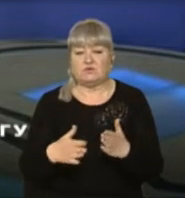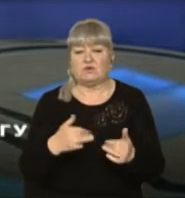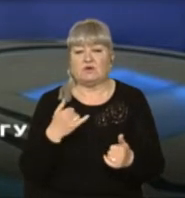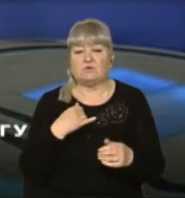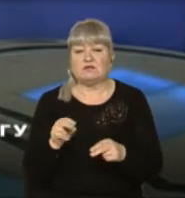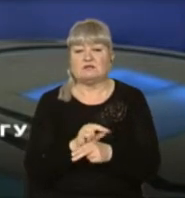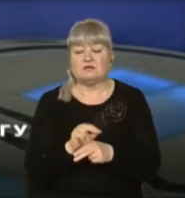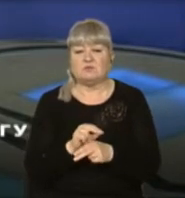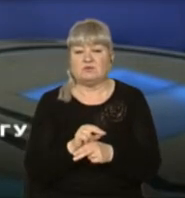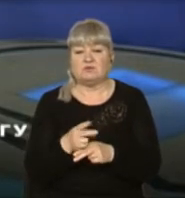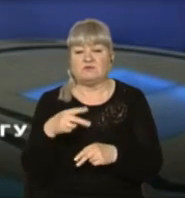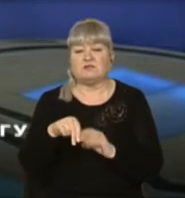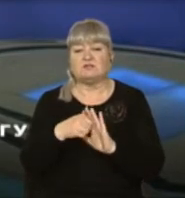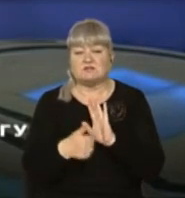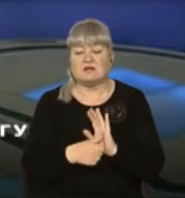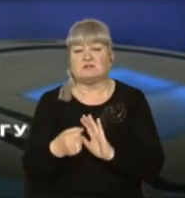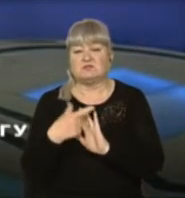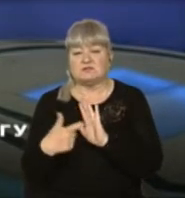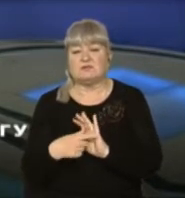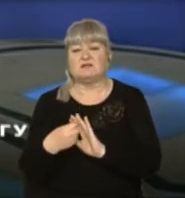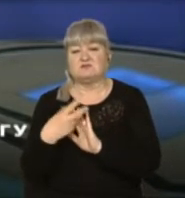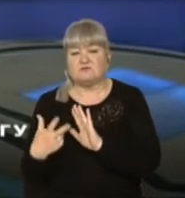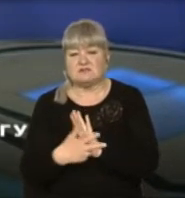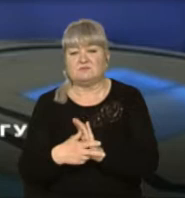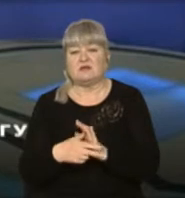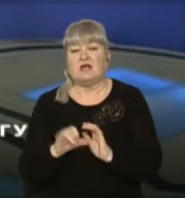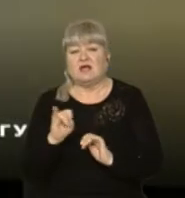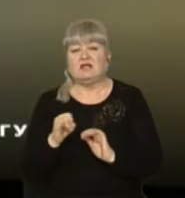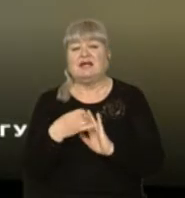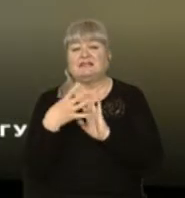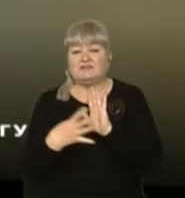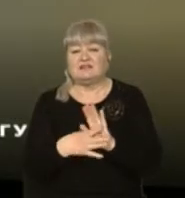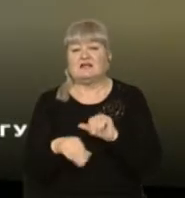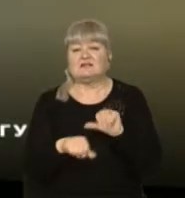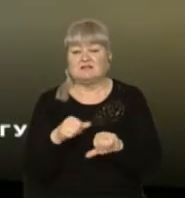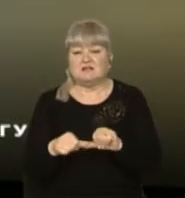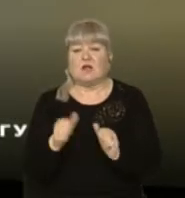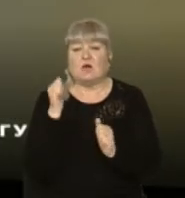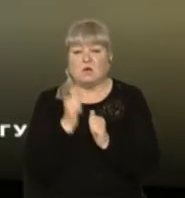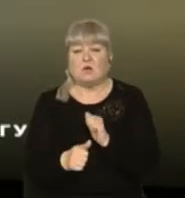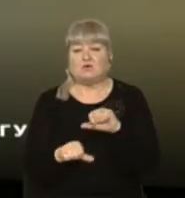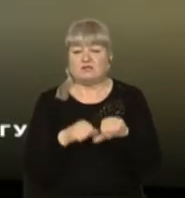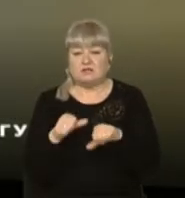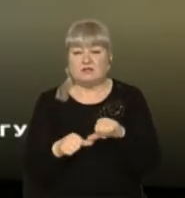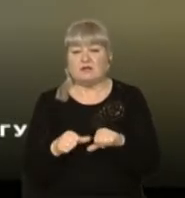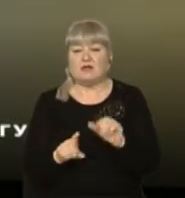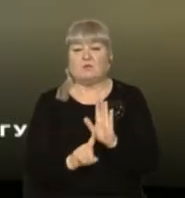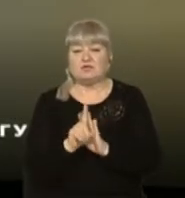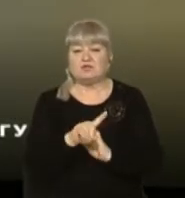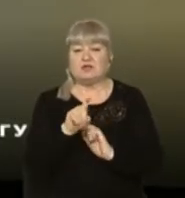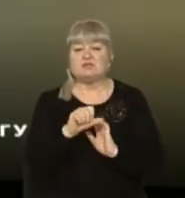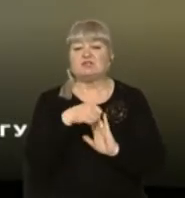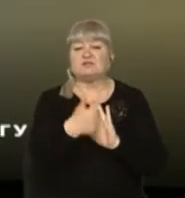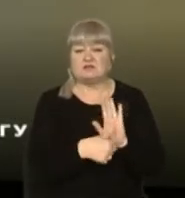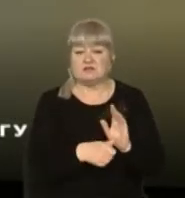ремонтує від 2016, 17, 18 і 19 рік включно. Кожен рік, починаючи з 16-го